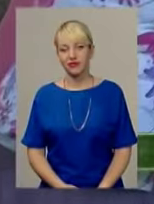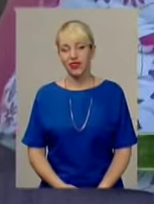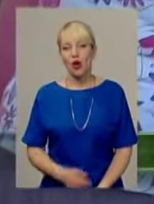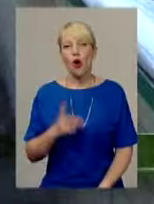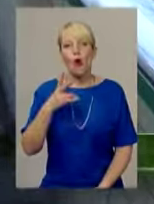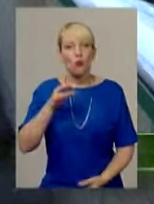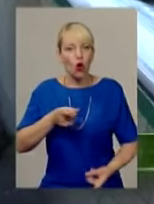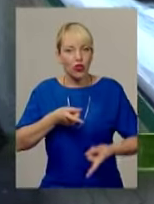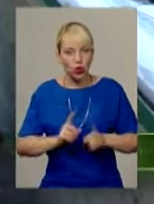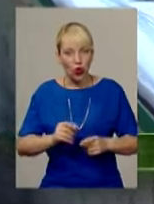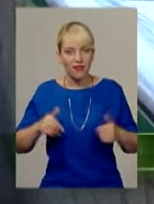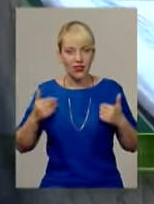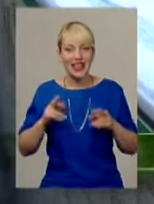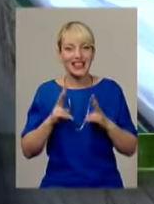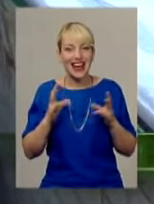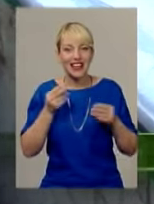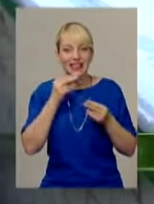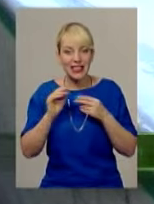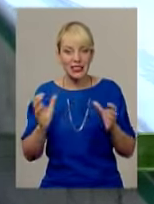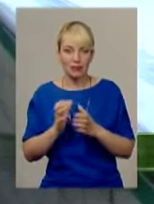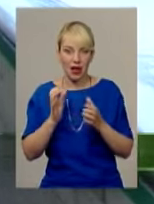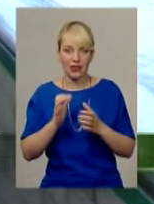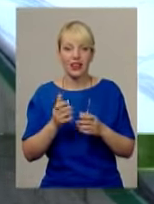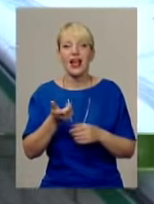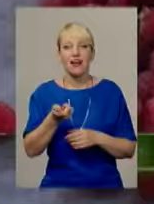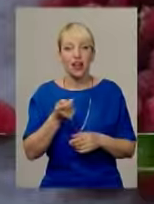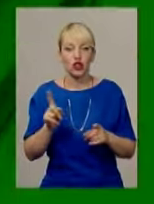Вітаміни, або як краще зберігати ягоди, аби взимку мати від них